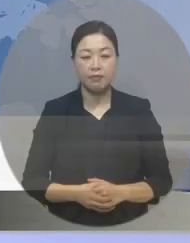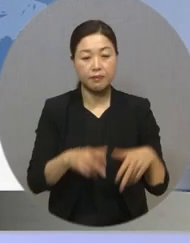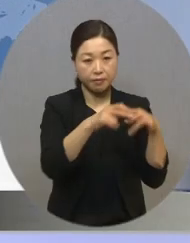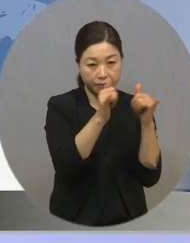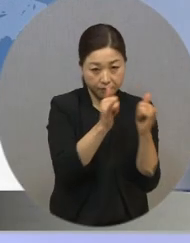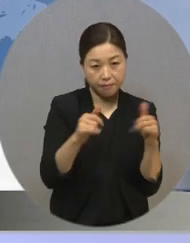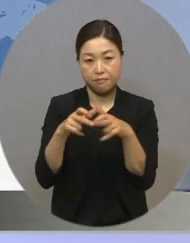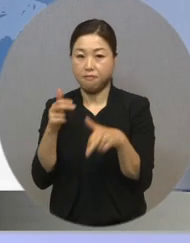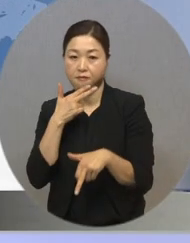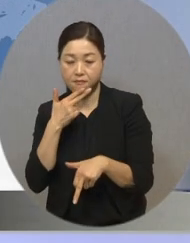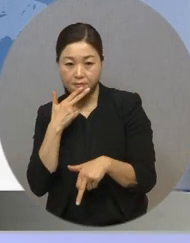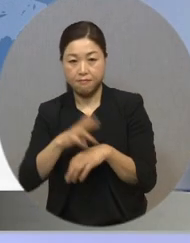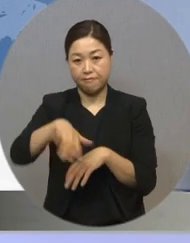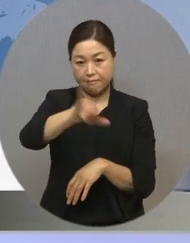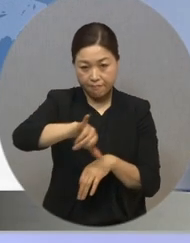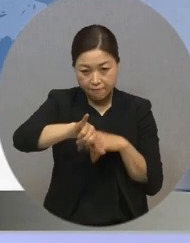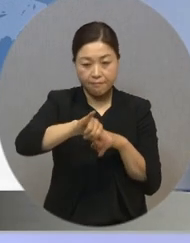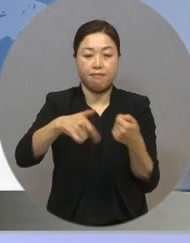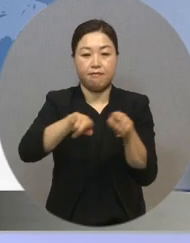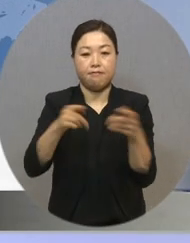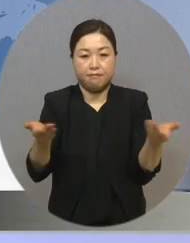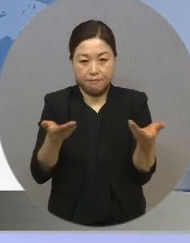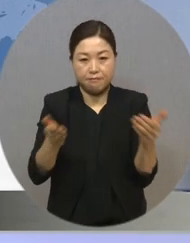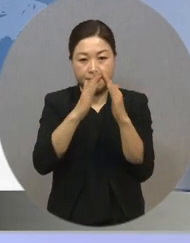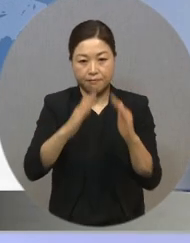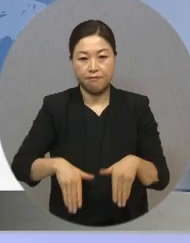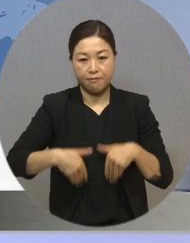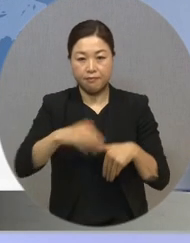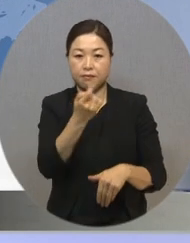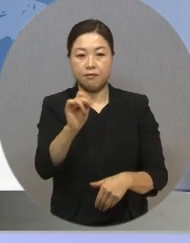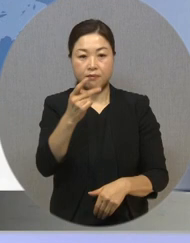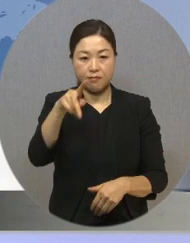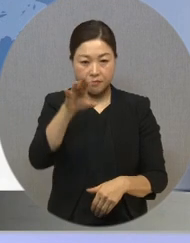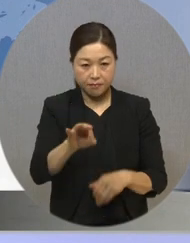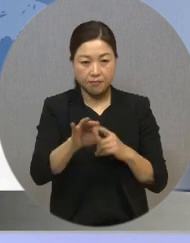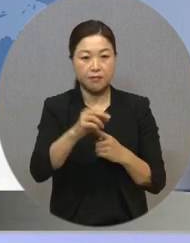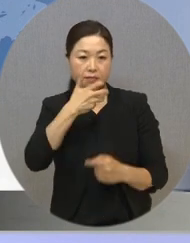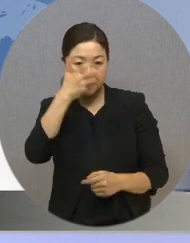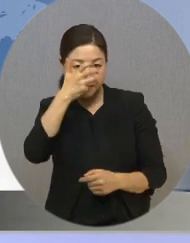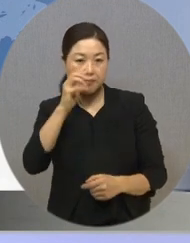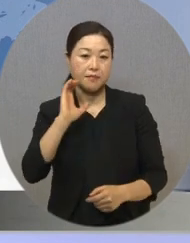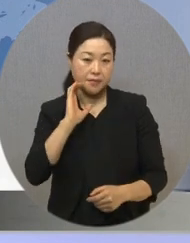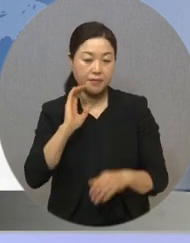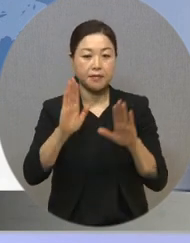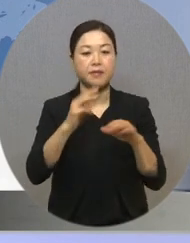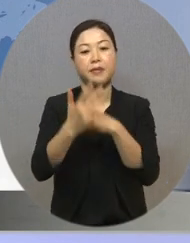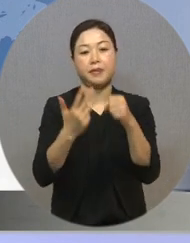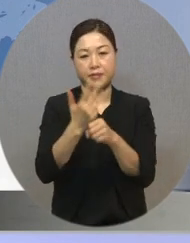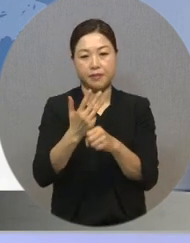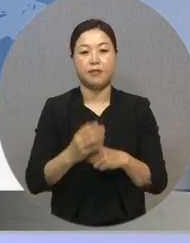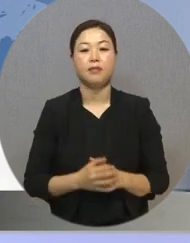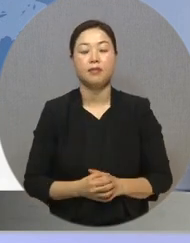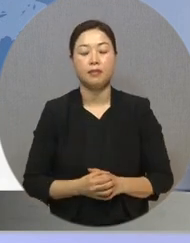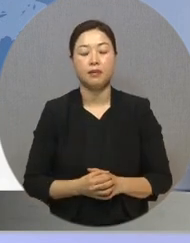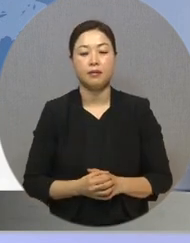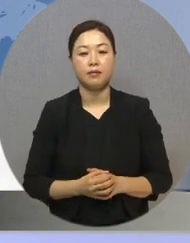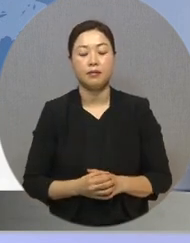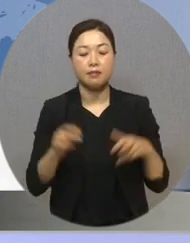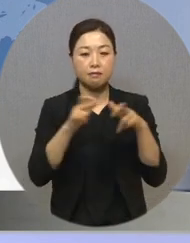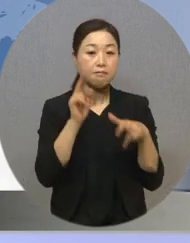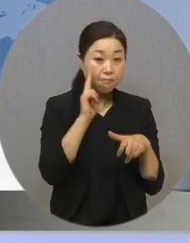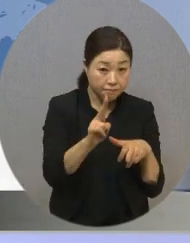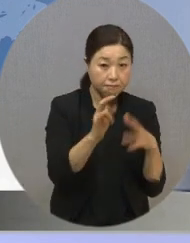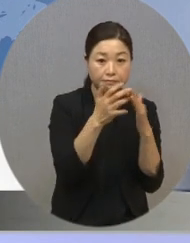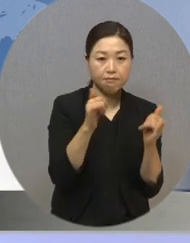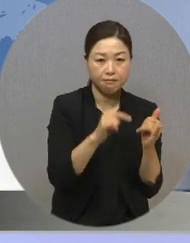장애인과 비장애인 바리스타가 함께 일하는 전남 광양의 드림카페가 8주년을 맞았습니다.